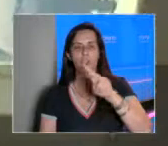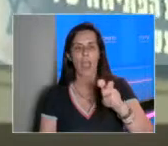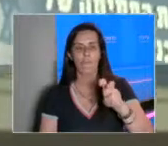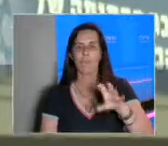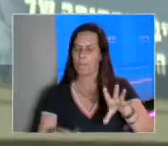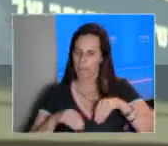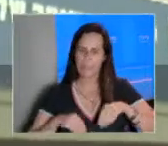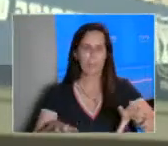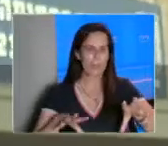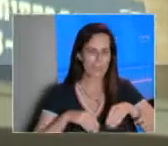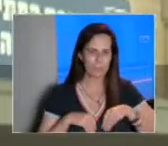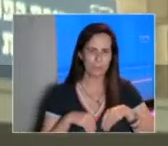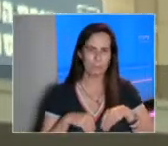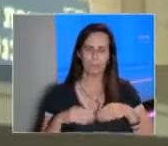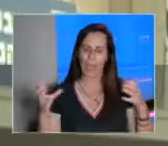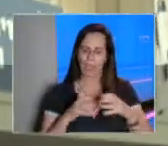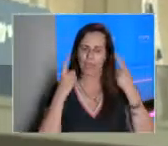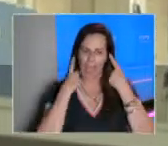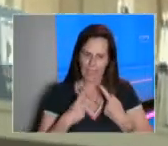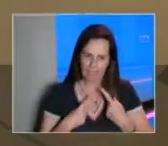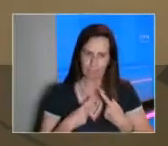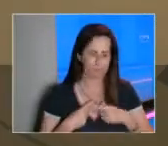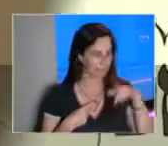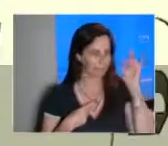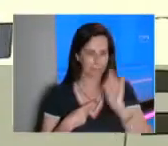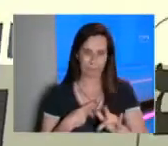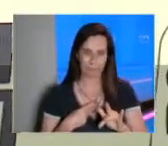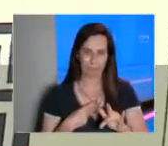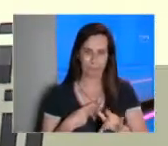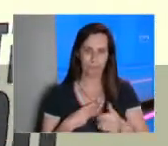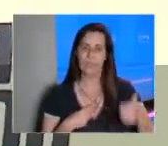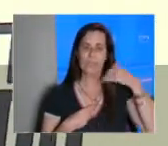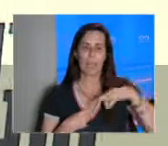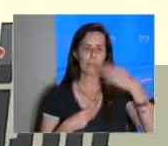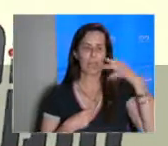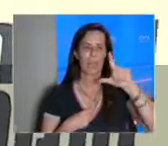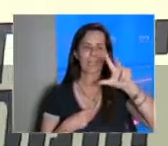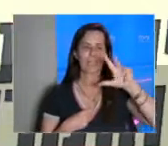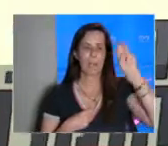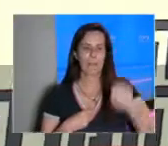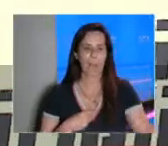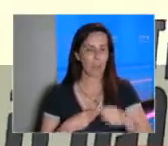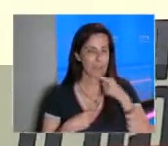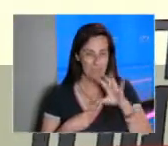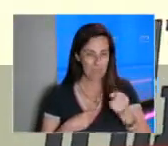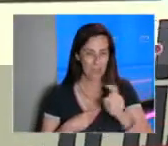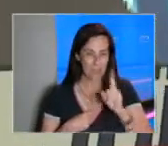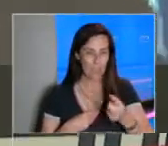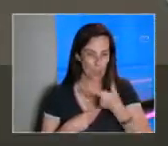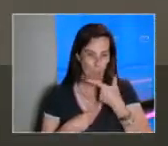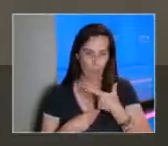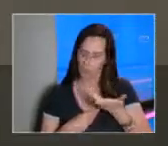בקואליציה מסכימות כאמור, הקטנות, החרדים, מתנגדות. שר הבריאות לשעבר ליצמן אמר כי אם מישהו צריך